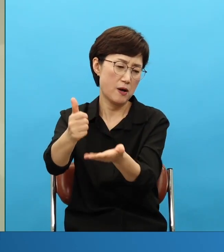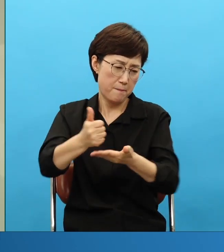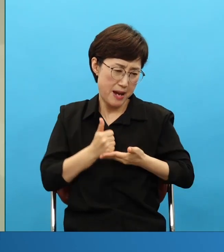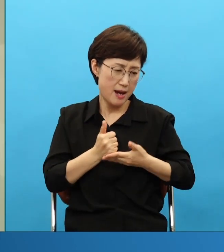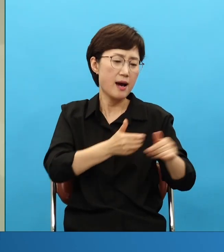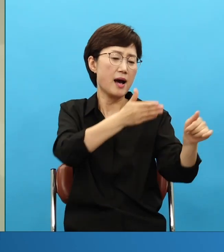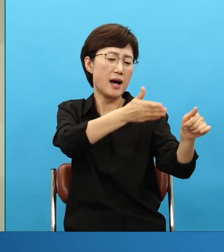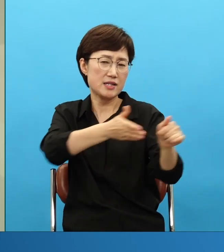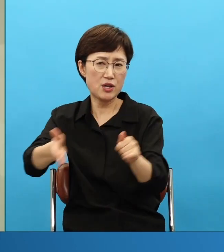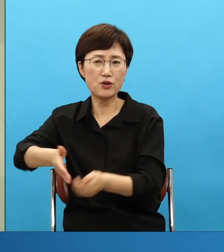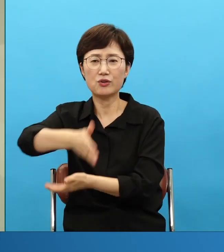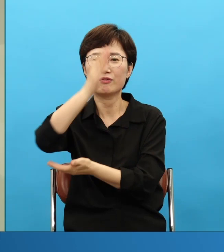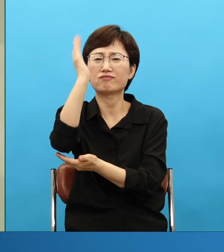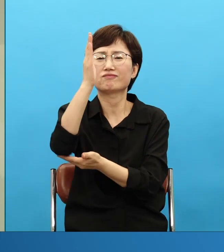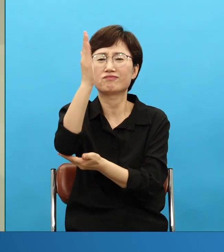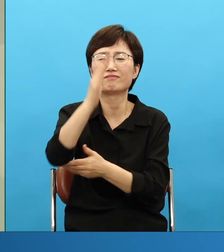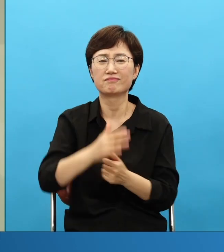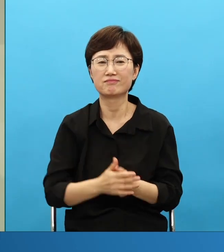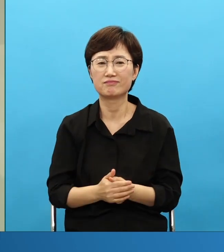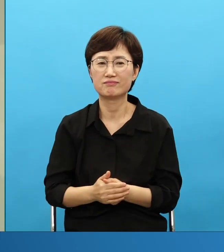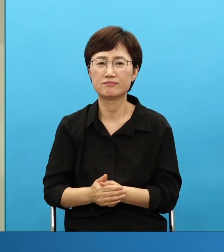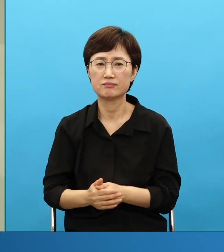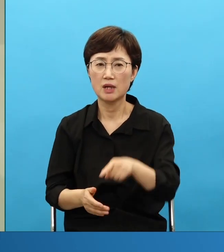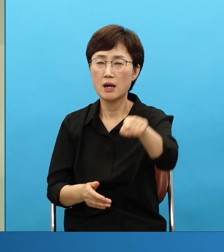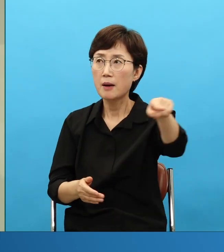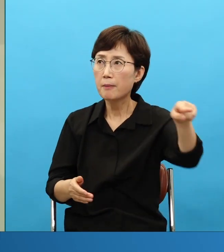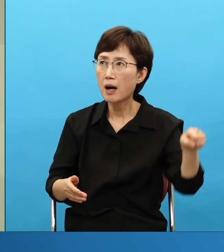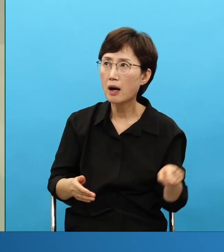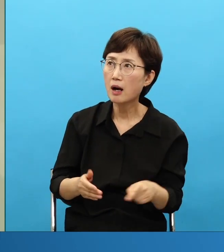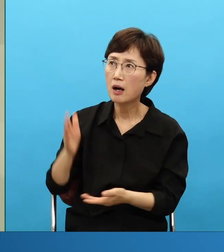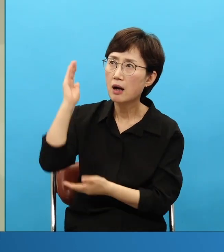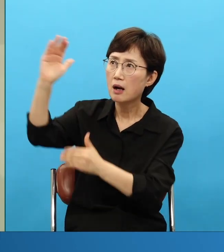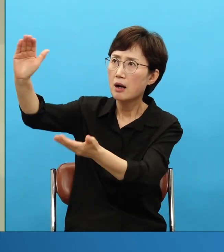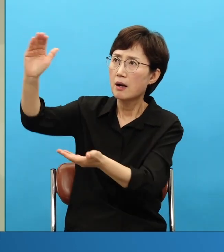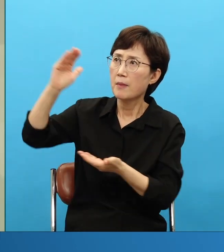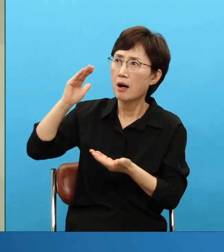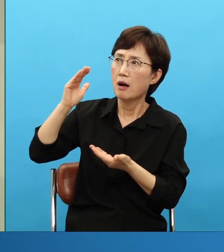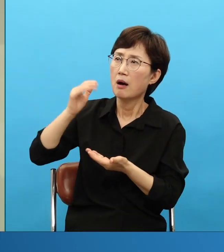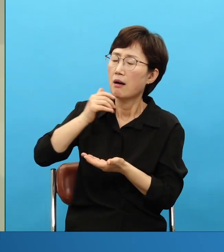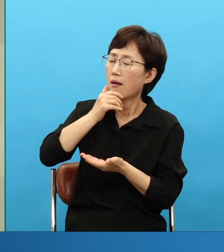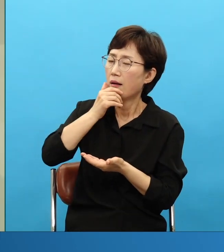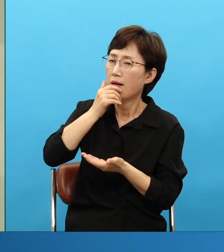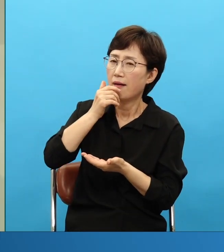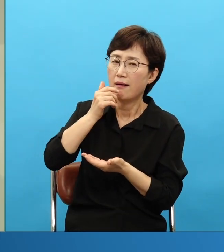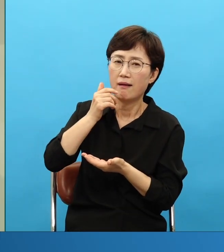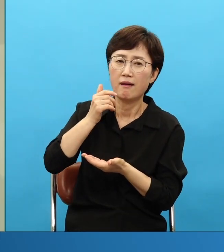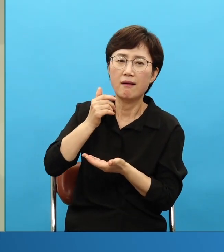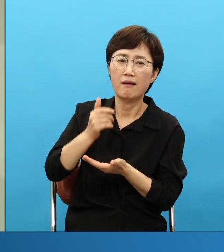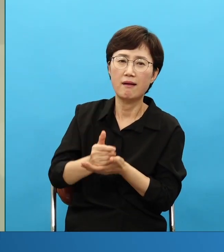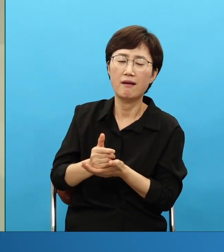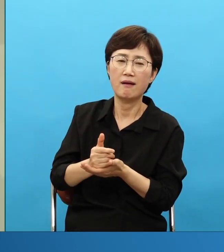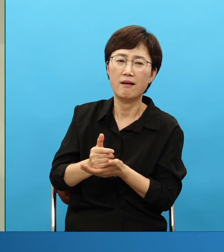in Jesus. 그러니까 그 설명을 고린도 데살로니가에서 했단 말이에요. And so that's